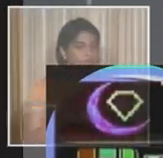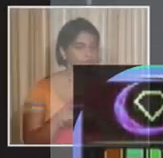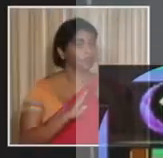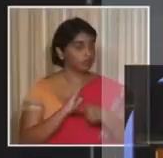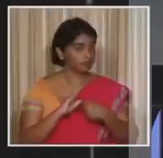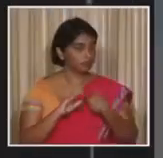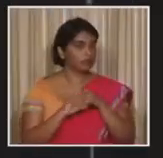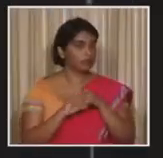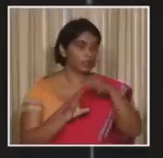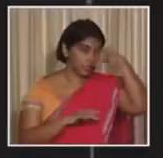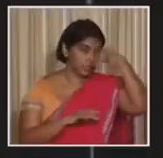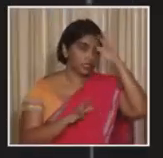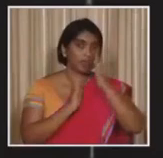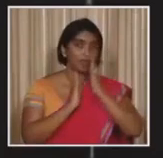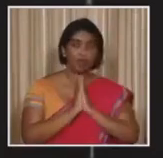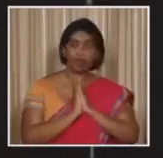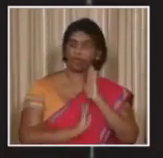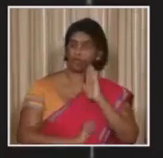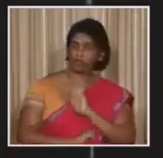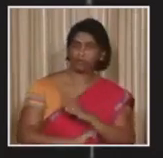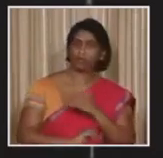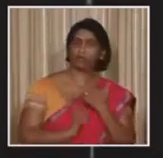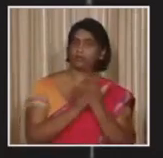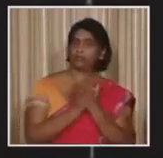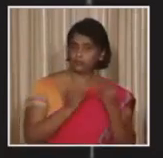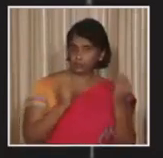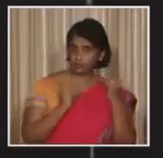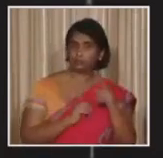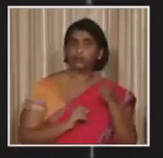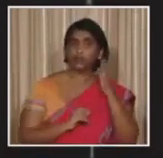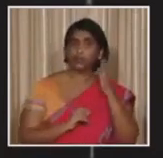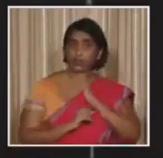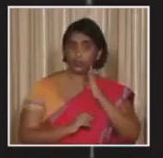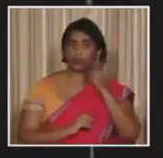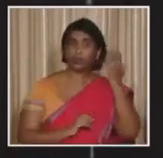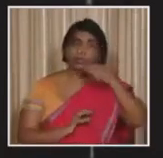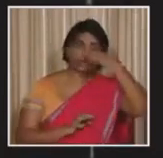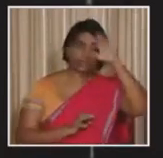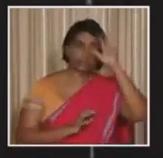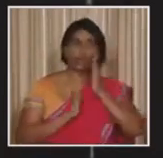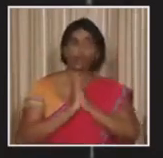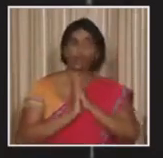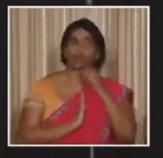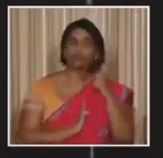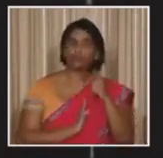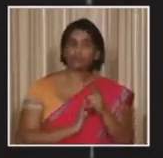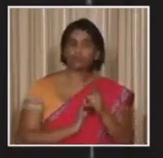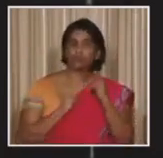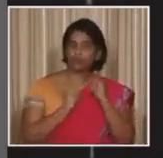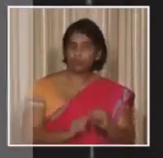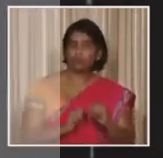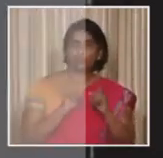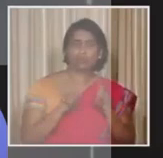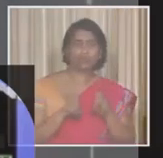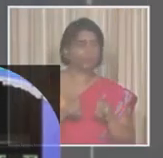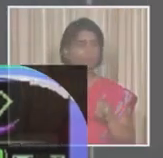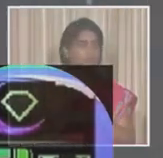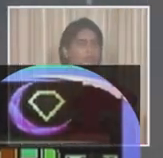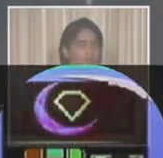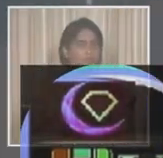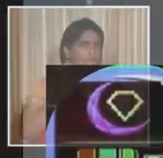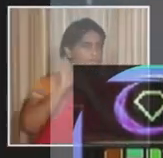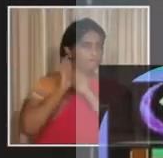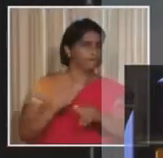මේ පස්සක් පොද කර සිටිනවා. ඒ වගේම මේ රට තුළ තියෙන සිංහල බෞද්ධ අනන්‍යතාවය නැති කරනකොට පිටරට අපේ සිංහල